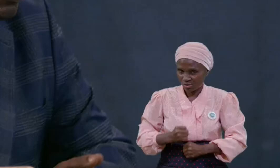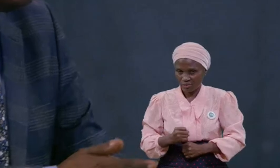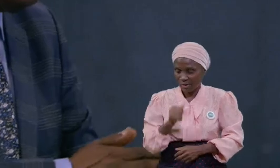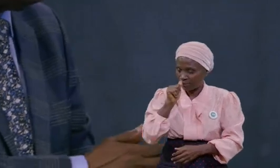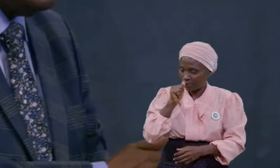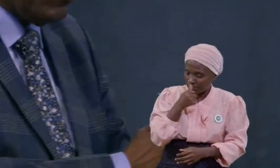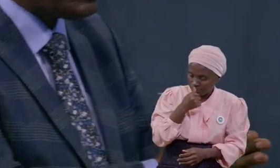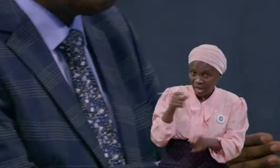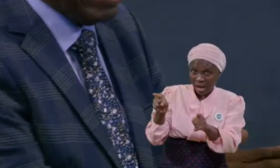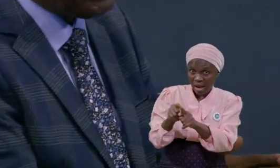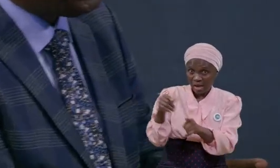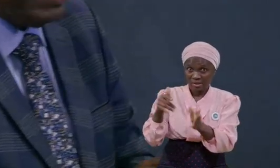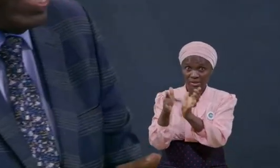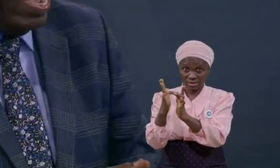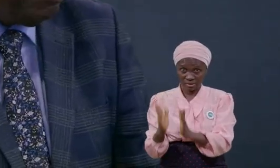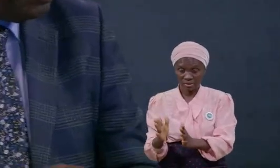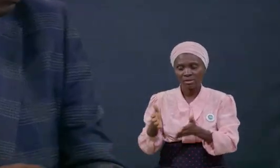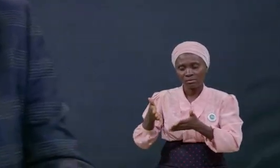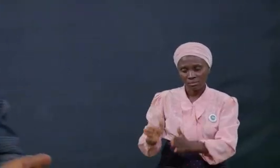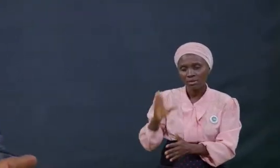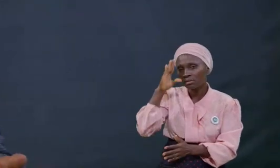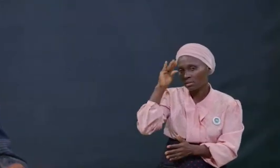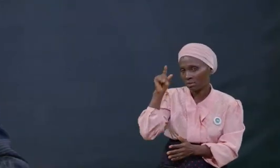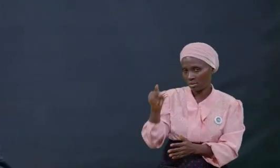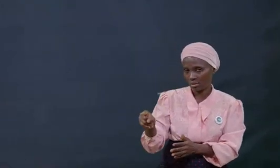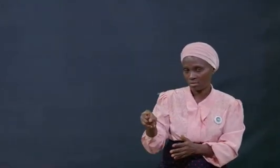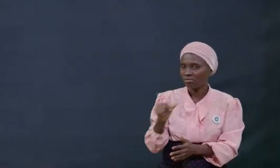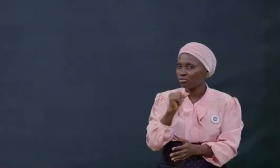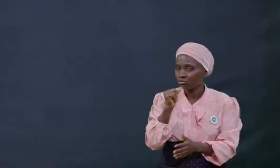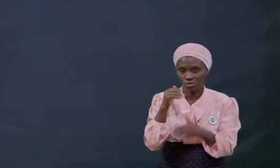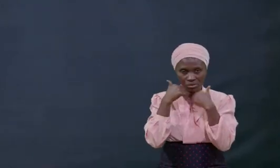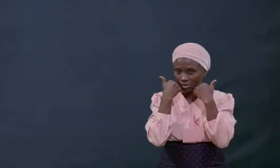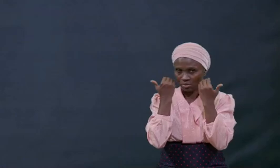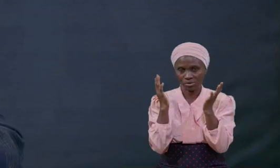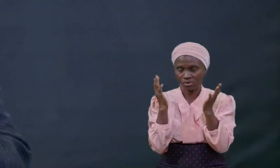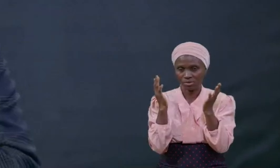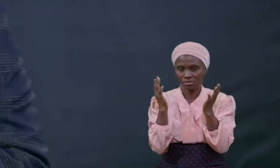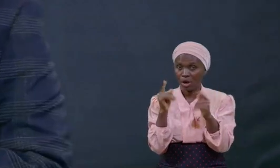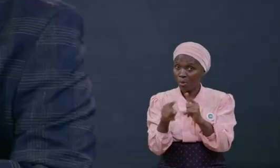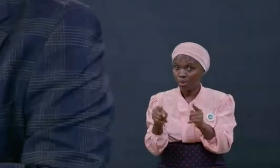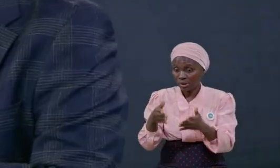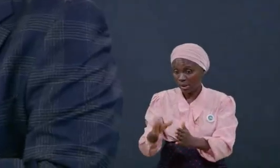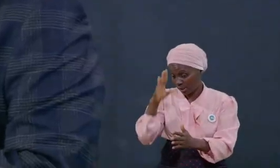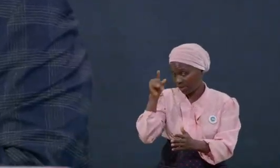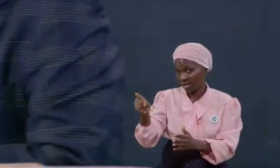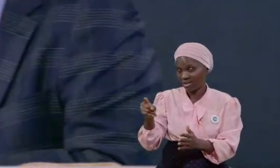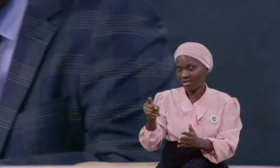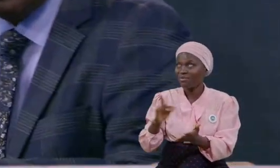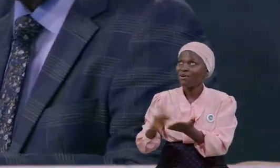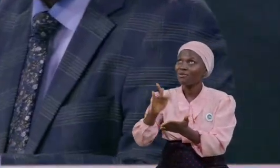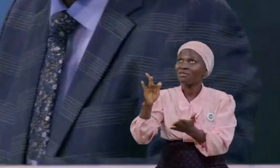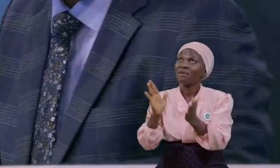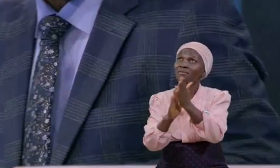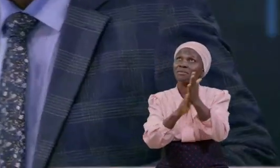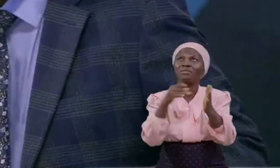n'en ait point honte, et que plutôt il glorifie Dieu à cause de